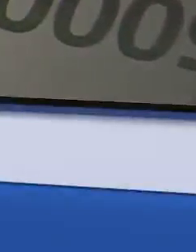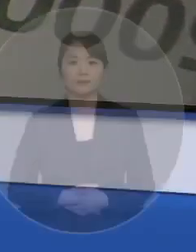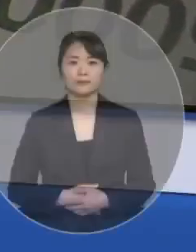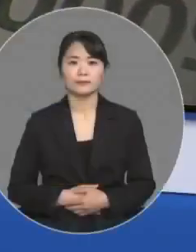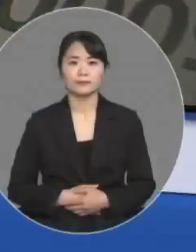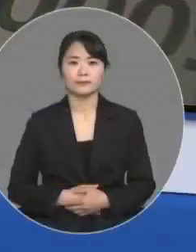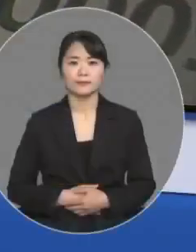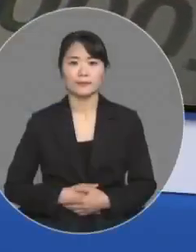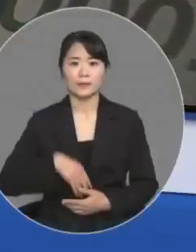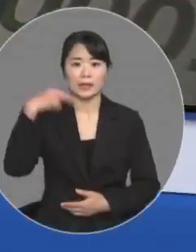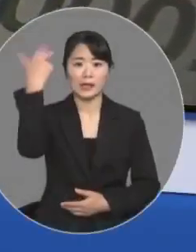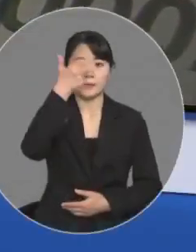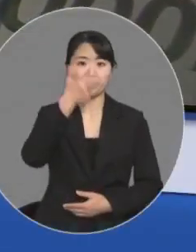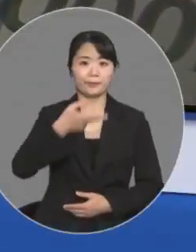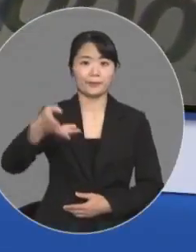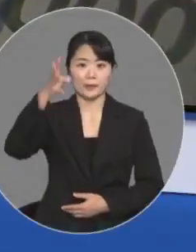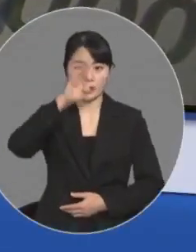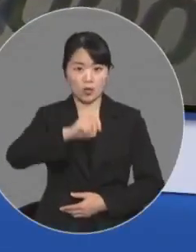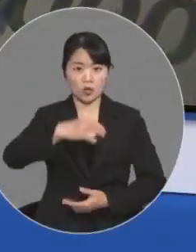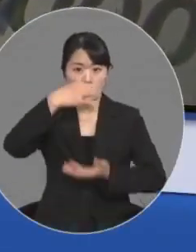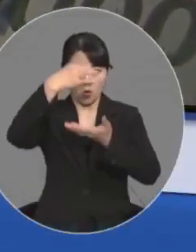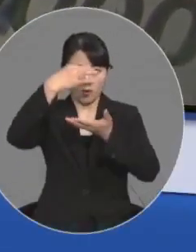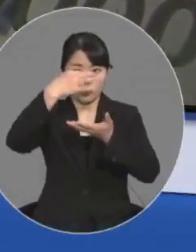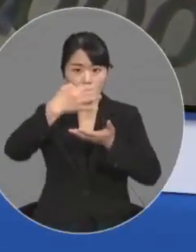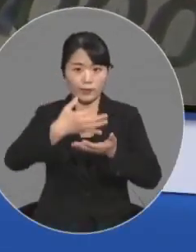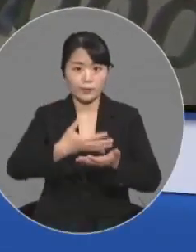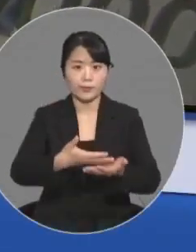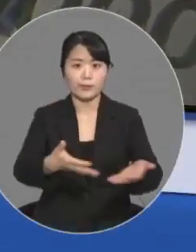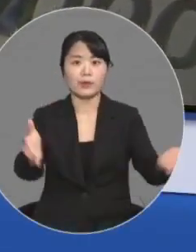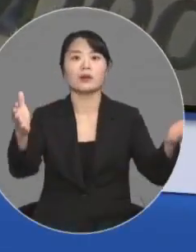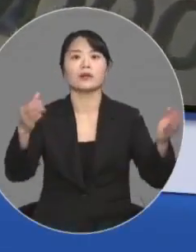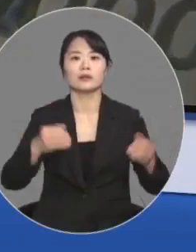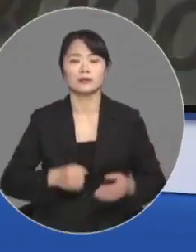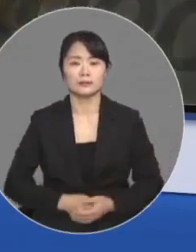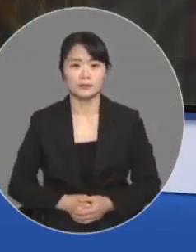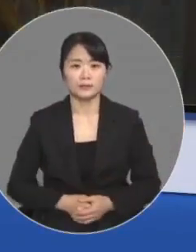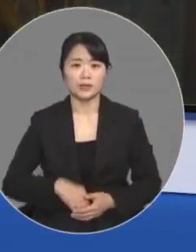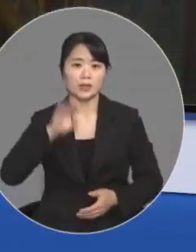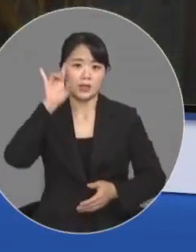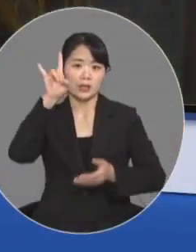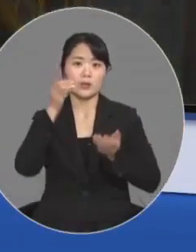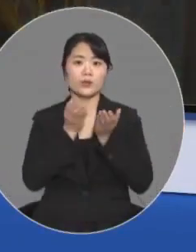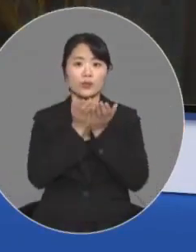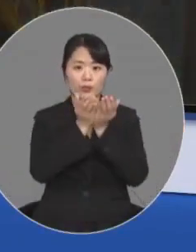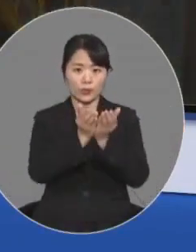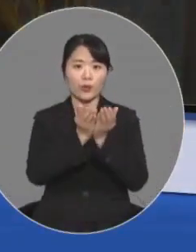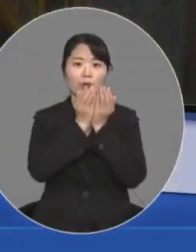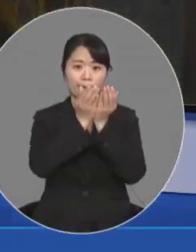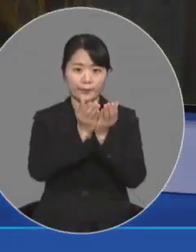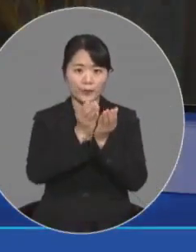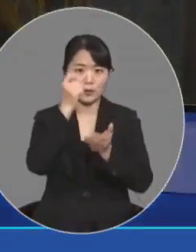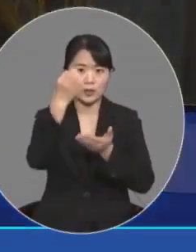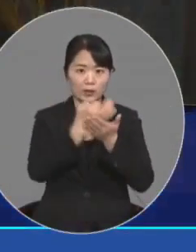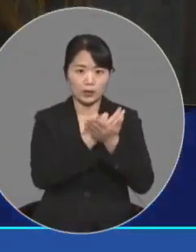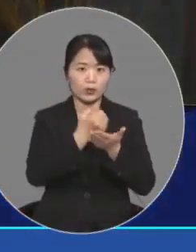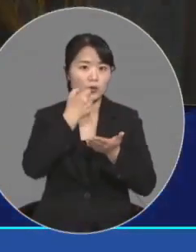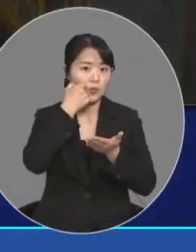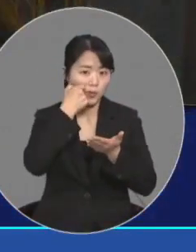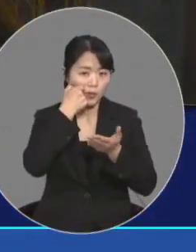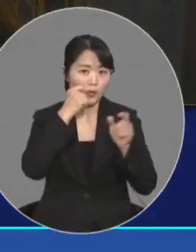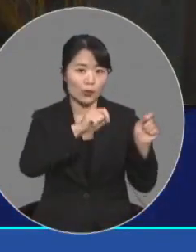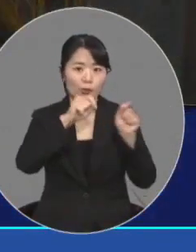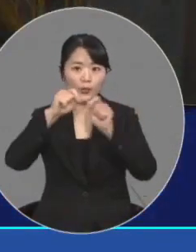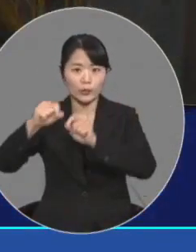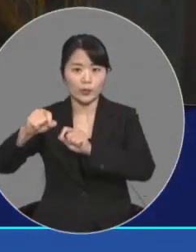무려 7천억 원에 이르는 뭉칫돈이 시중에 풀리고 있습니다. 현대중공업 통상임금 소급분이 지급되면서